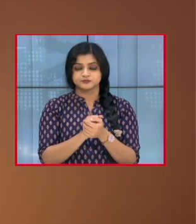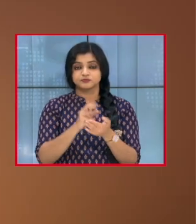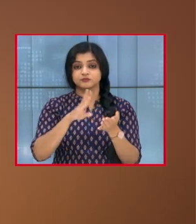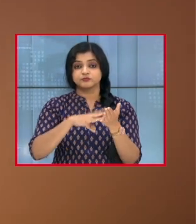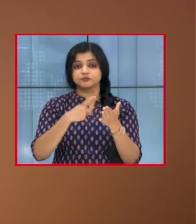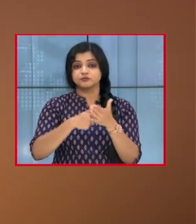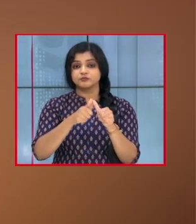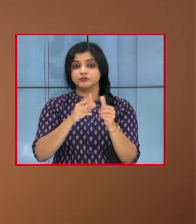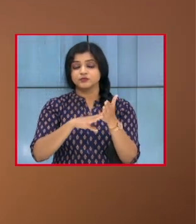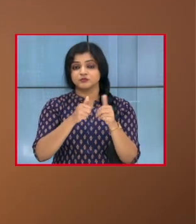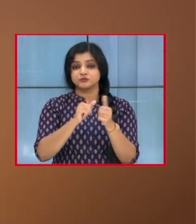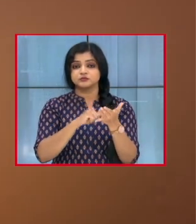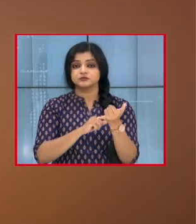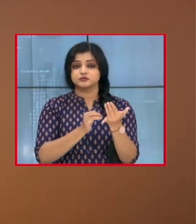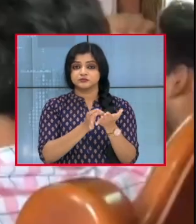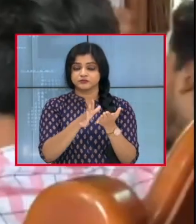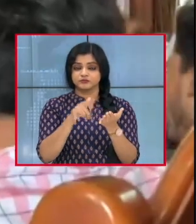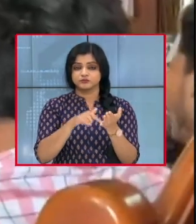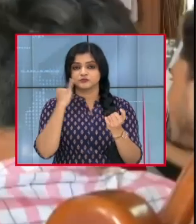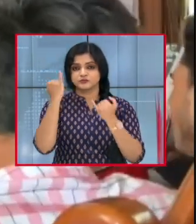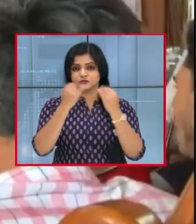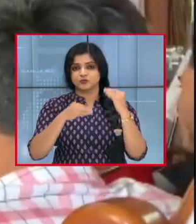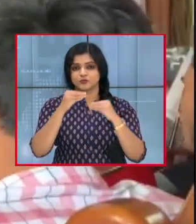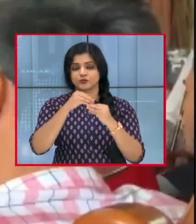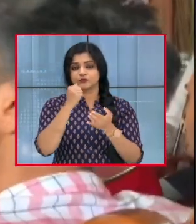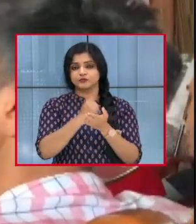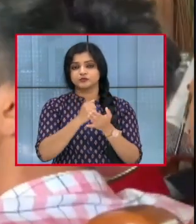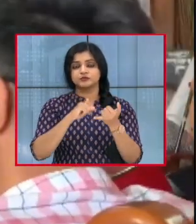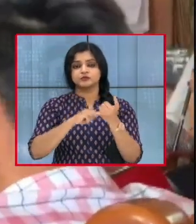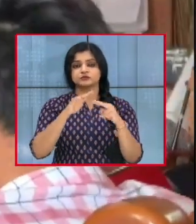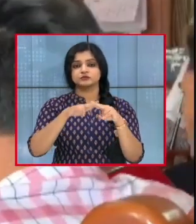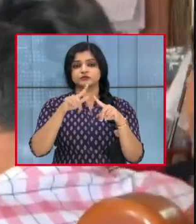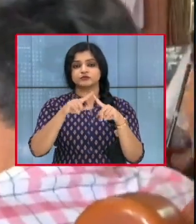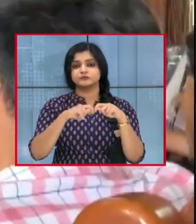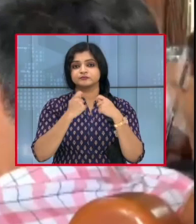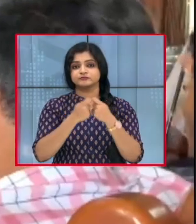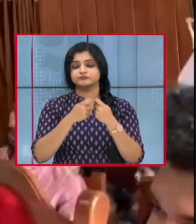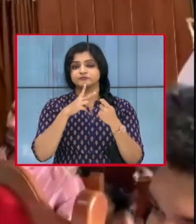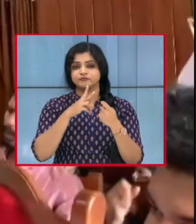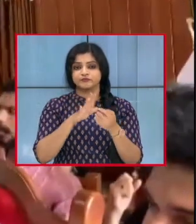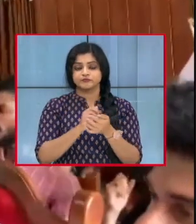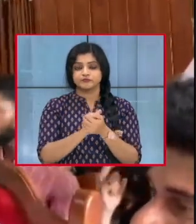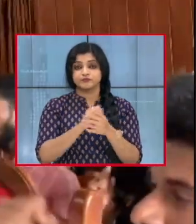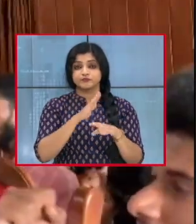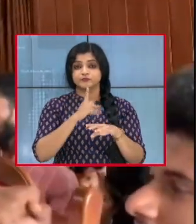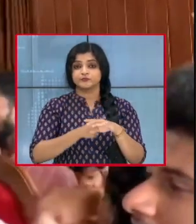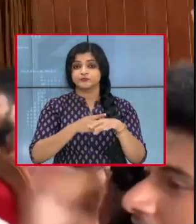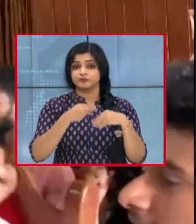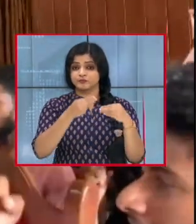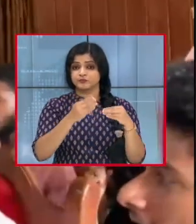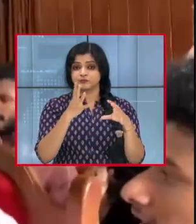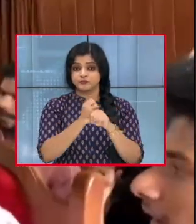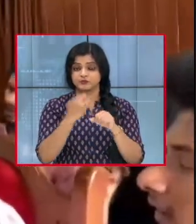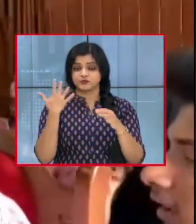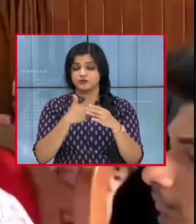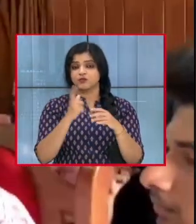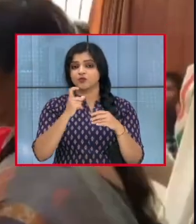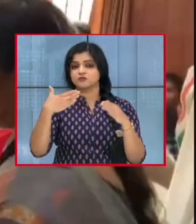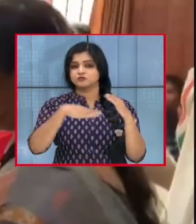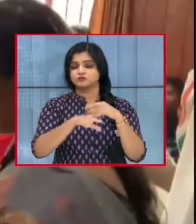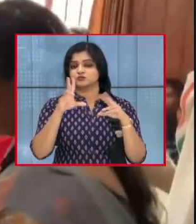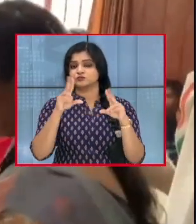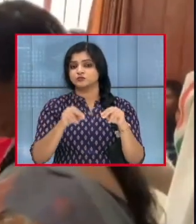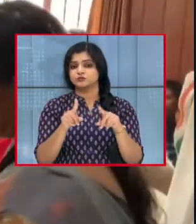എംഡിഎംഎ സസ്പെൻഡ് ചെയ്ത് അന്വേഷണം നടത്തണമെന്നാണ് എസ് എഫ് ഐയുടെ ആവശ്യം. നടപടി ഉണ്ടാകുന്നതുവരെ അധ്യാപികയെ കോളേജിൽ പ്രവേശിപ്പിക്കാൻ